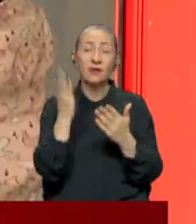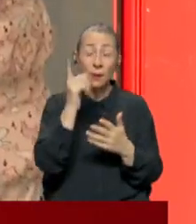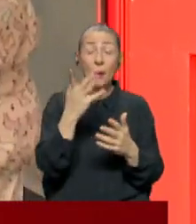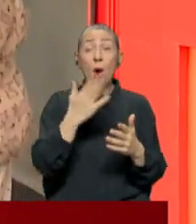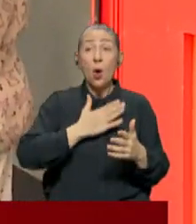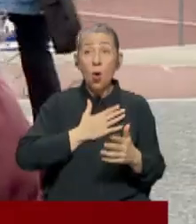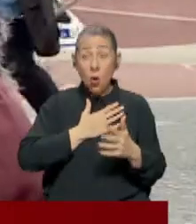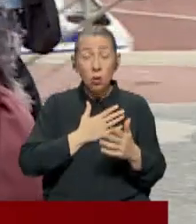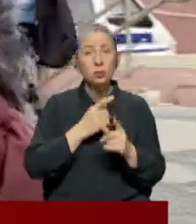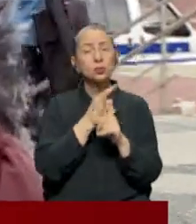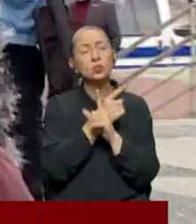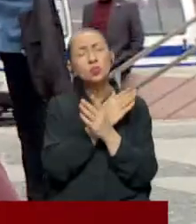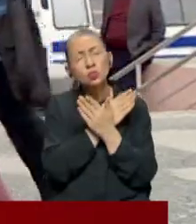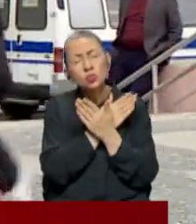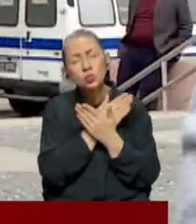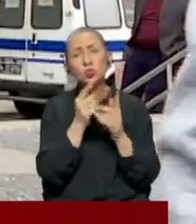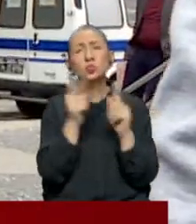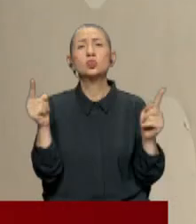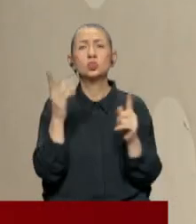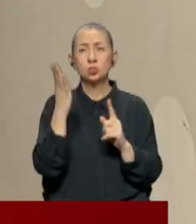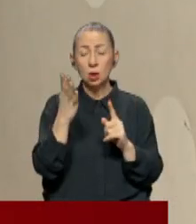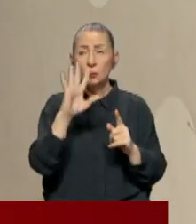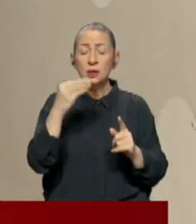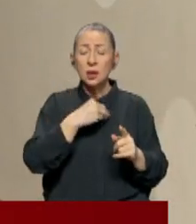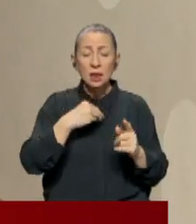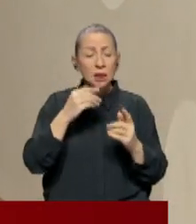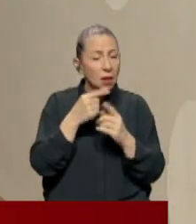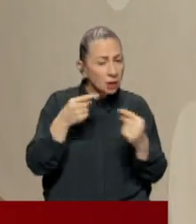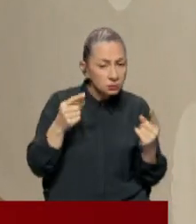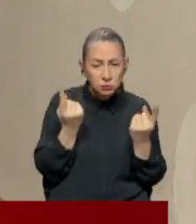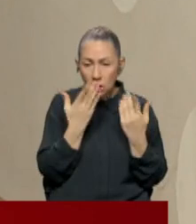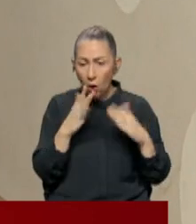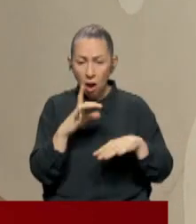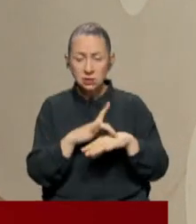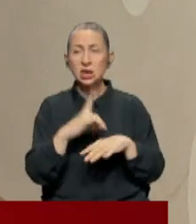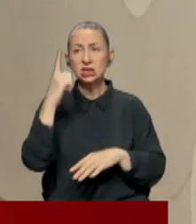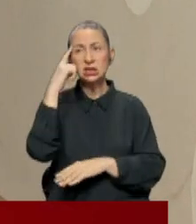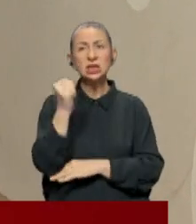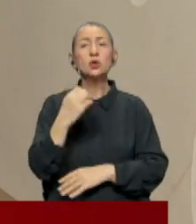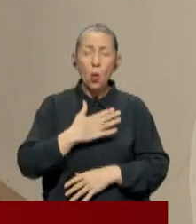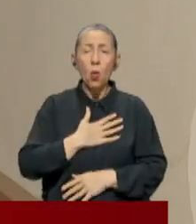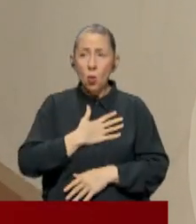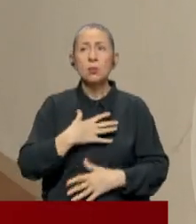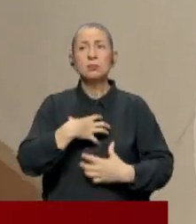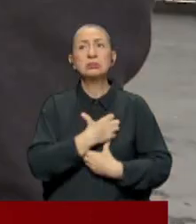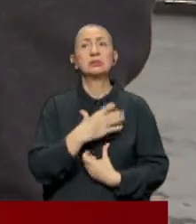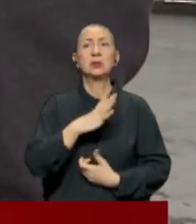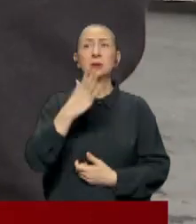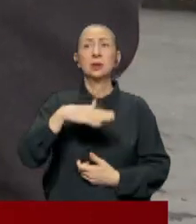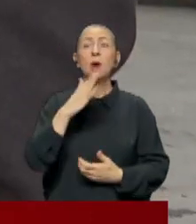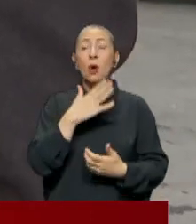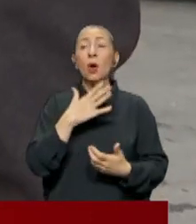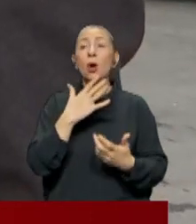Ama öksürük uzun süre devam ediyor. Bütün testleri negatif çıkan hastalar da inatçı öksürükten dert yanıyor.